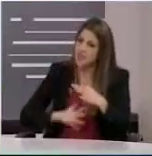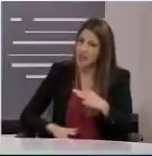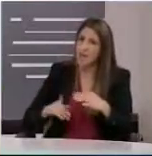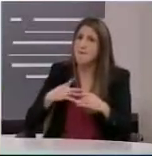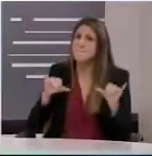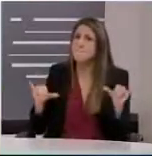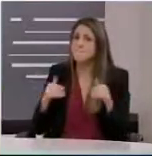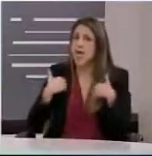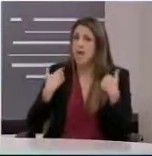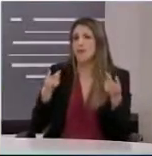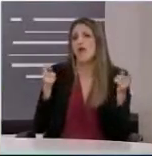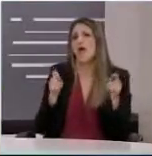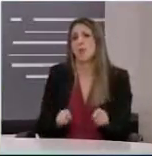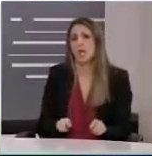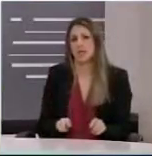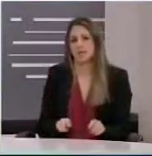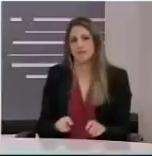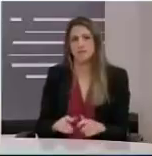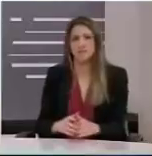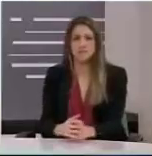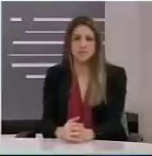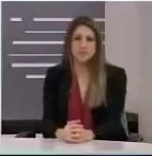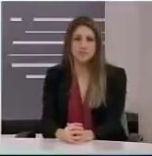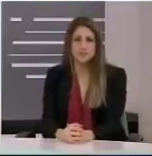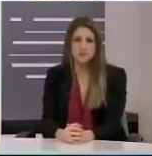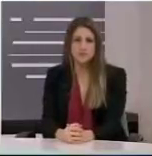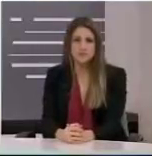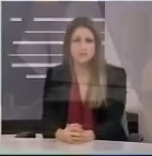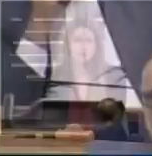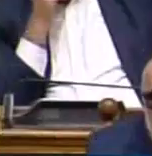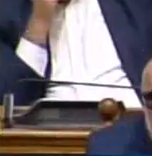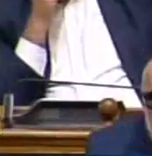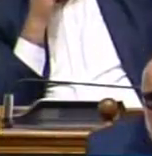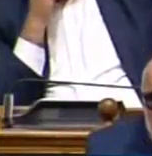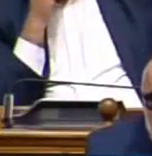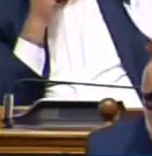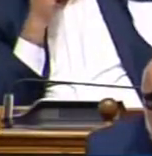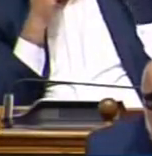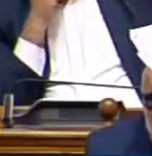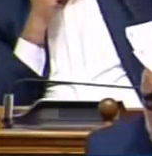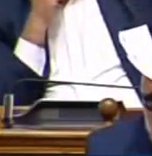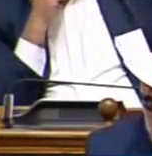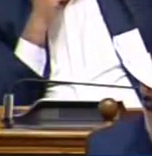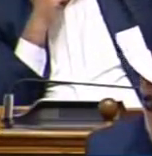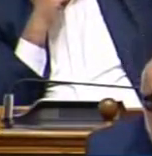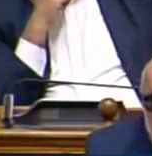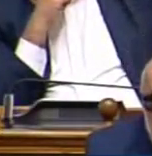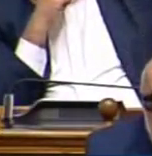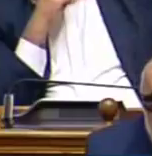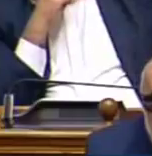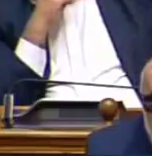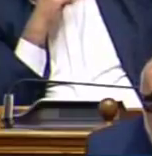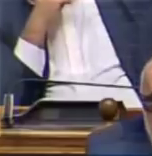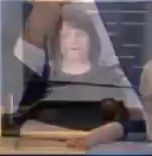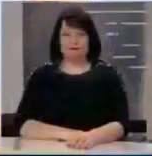για παιχνίδια. Έρχομαι τώρα στα θέματα για τα οποία μας φέρατε σήμερα εδώ. Γιατί